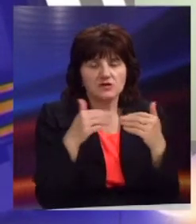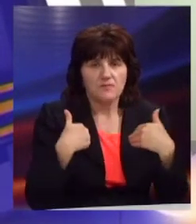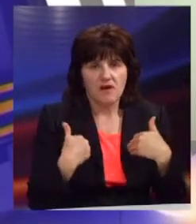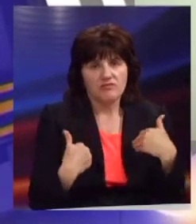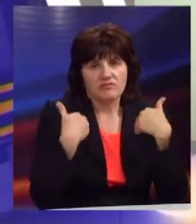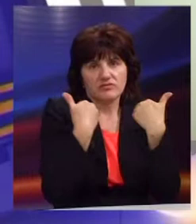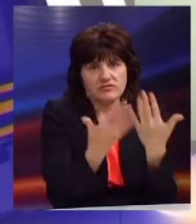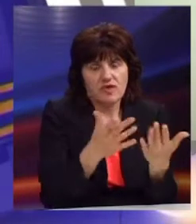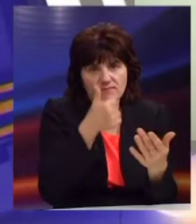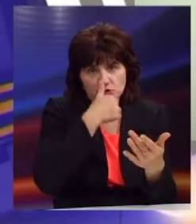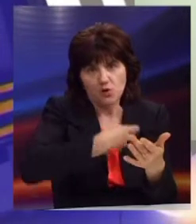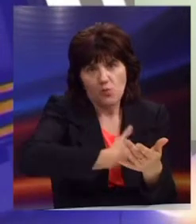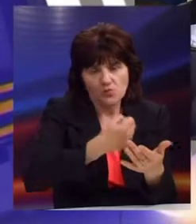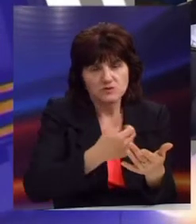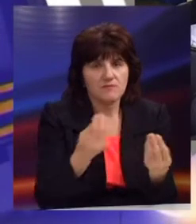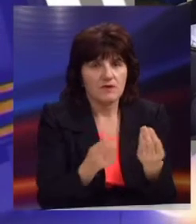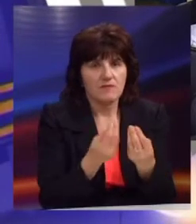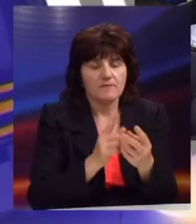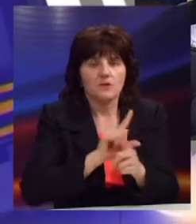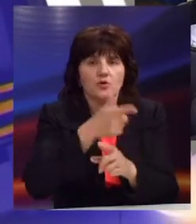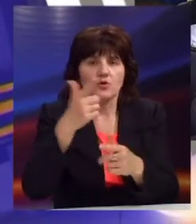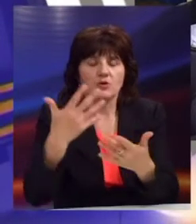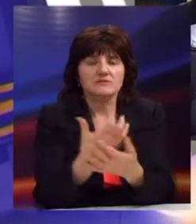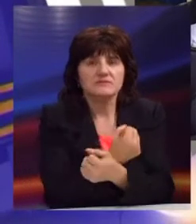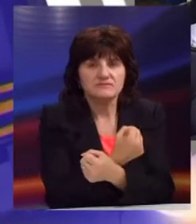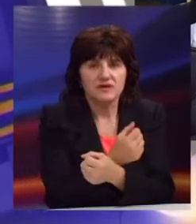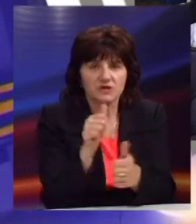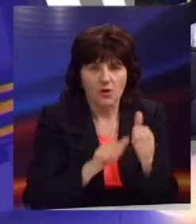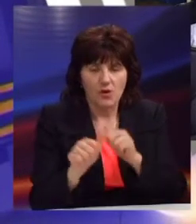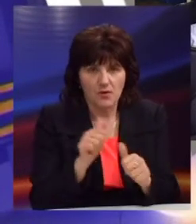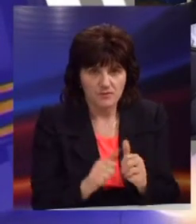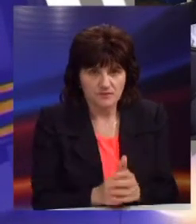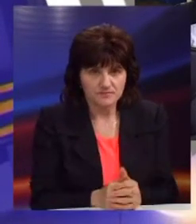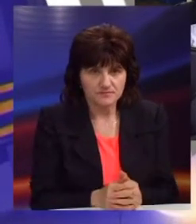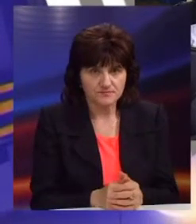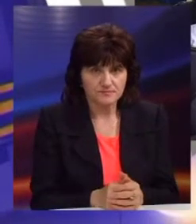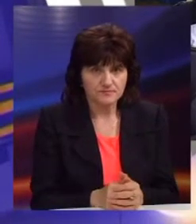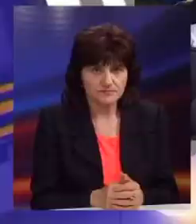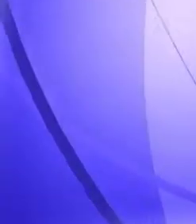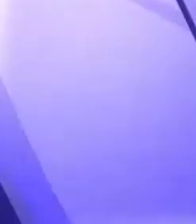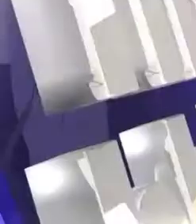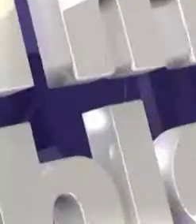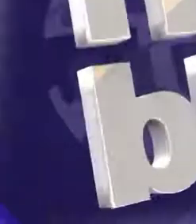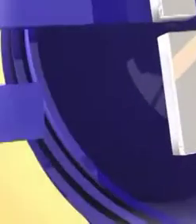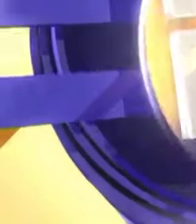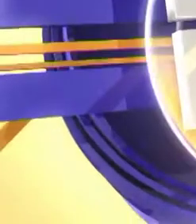tome da li će neko postati kadaverični davalac organa nakon moždane smrti donosi porodica.